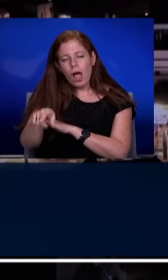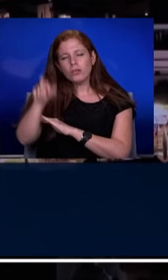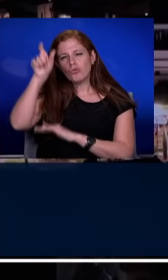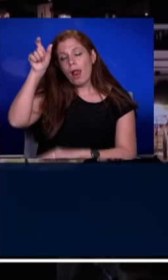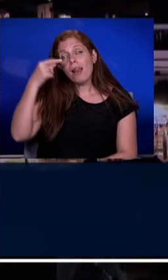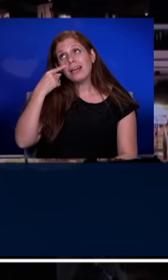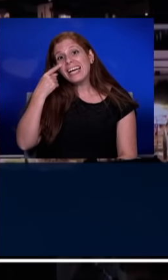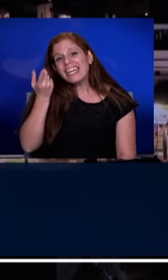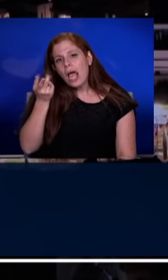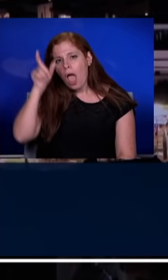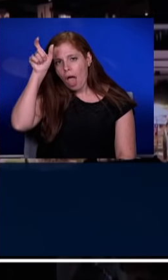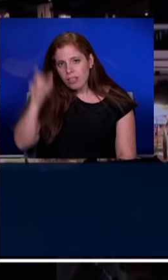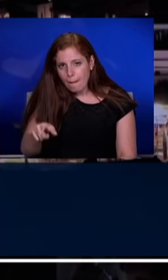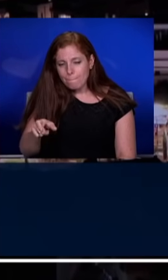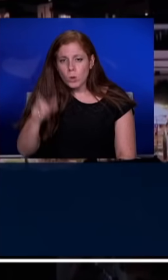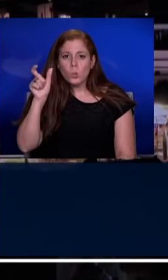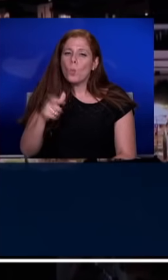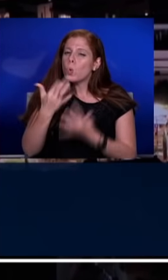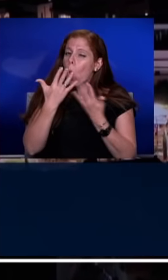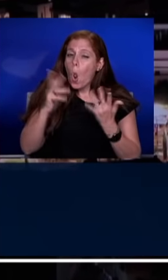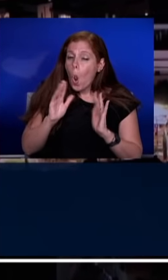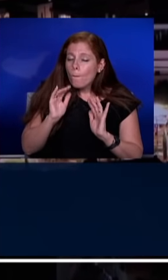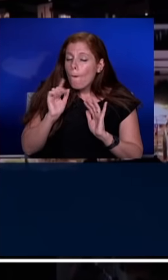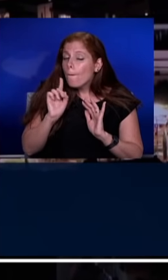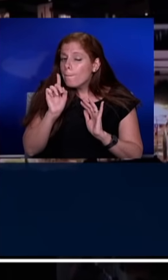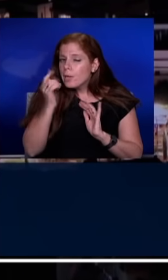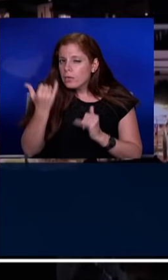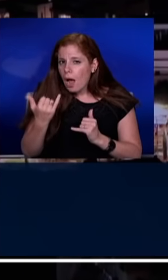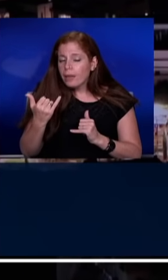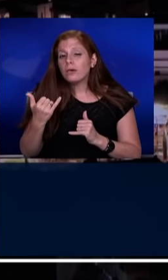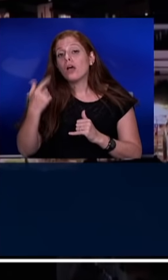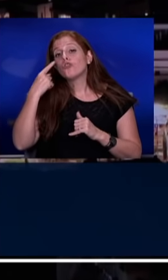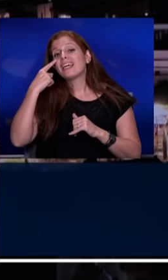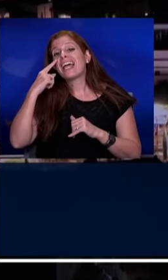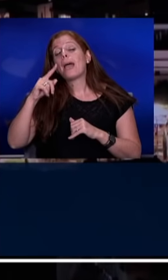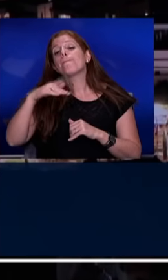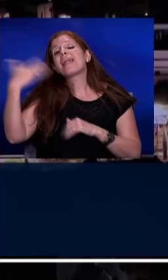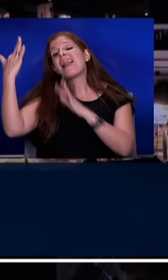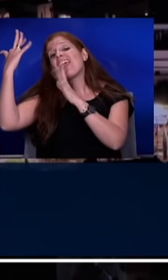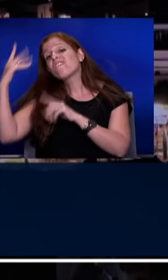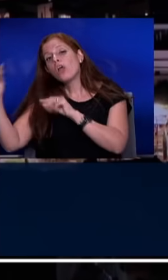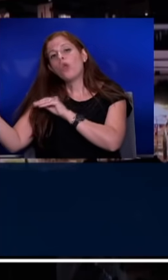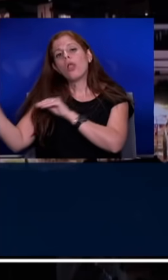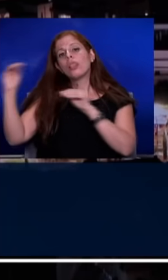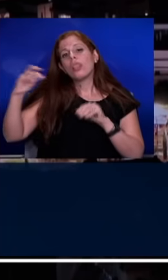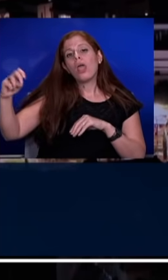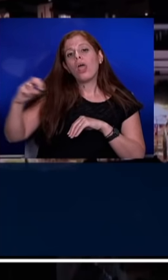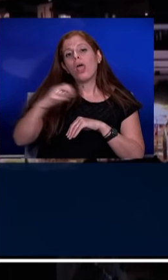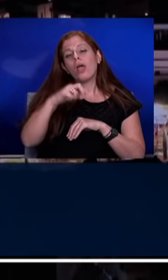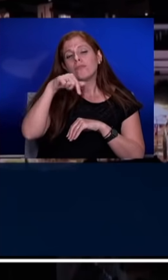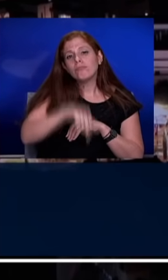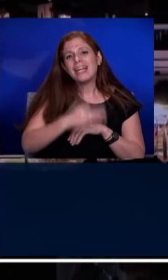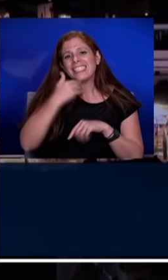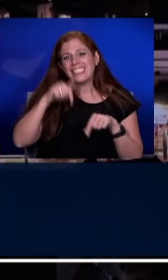כנראה אדם, דמות שהיא לא ברורה כרגע, שככל הנראה הגיע מהצד הלבנוני, חודרת לשטח ישראל ולאחר